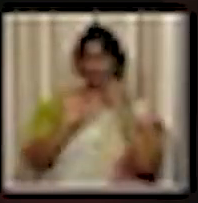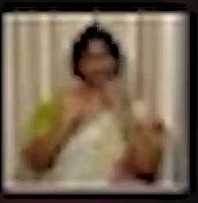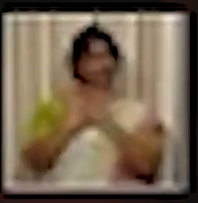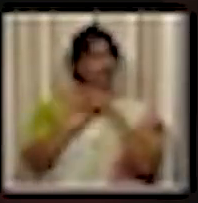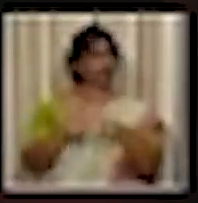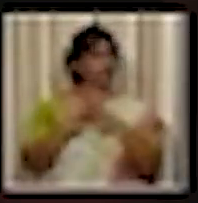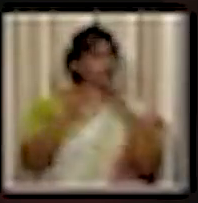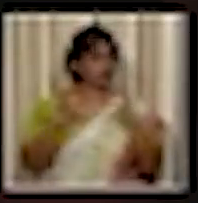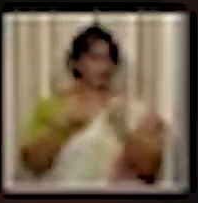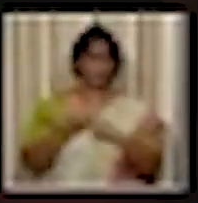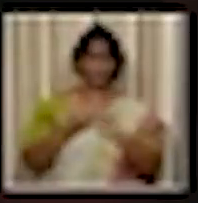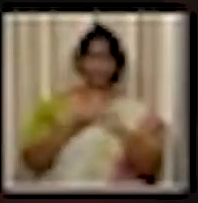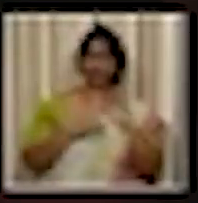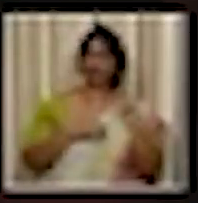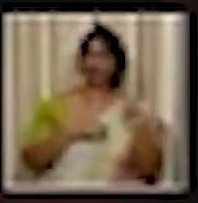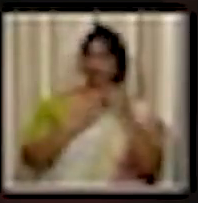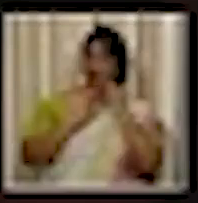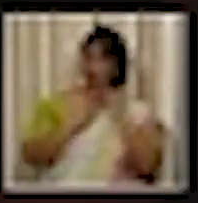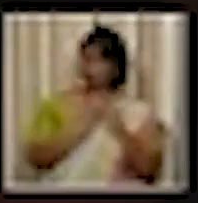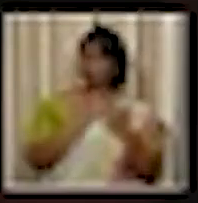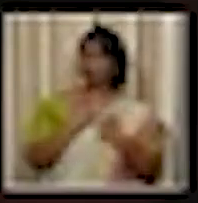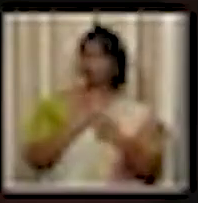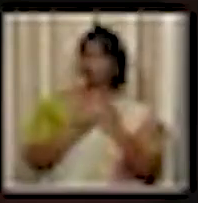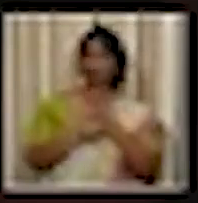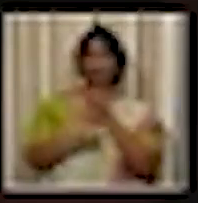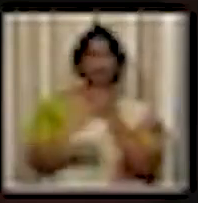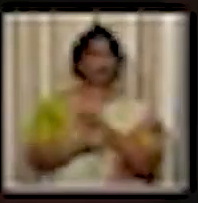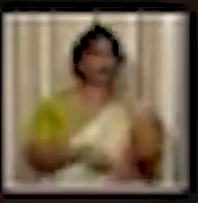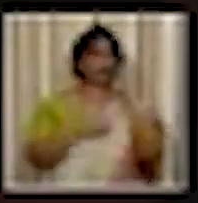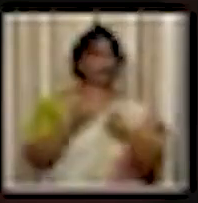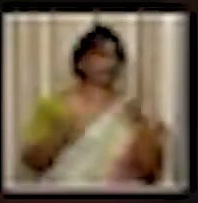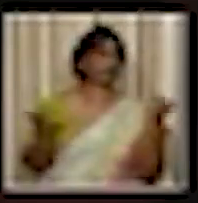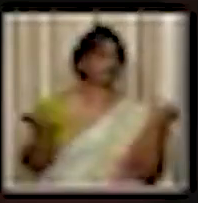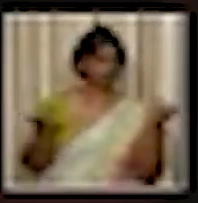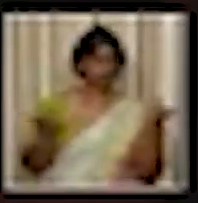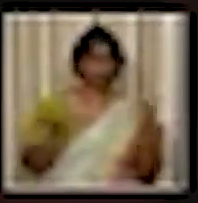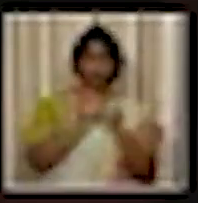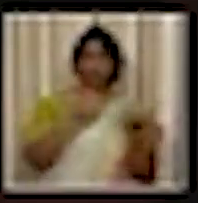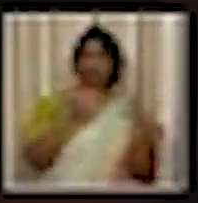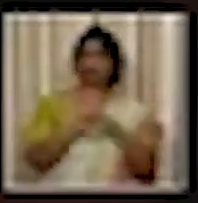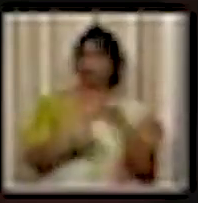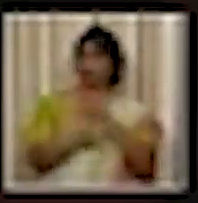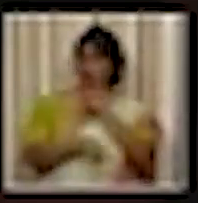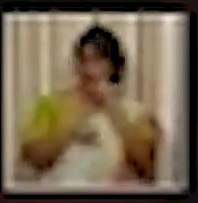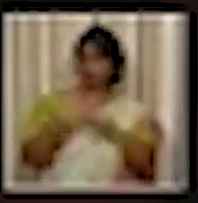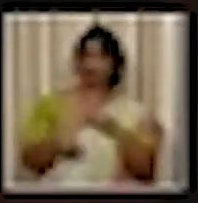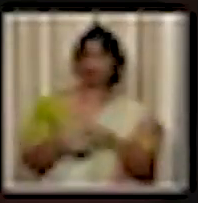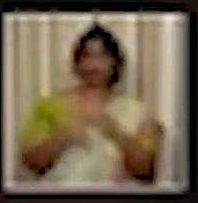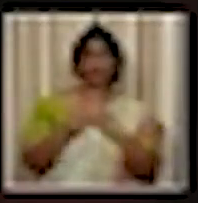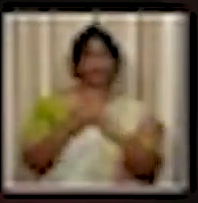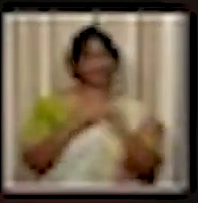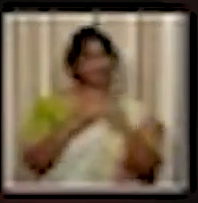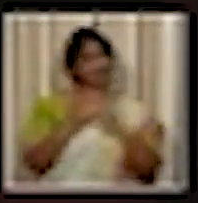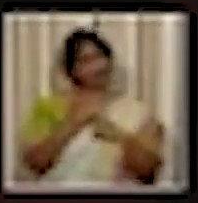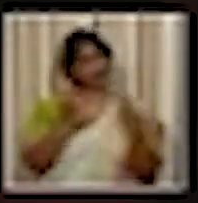දැන් තියෙන බරපතල ගැටලුව තමයි ඒ පාසල්වලට තාක්ෂණවේදී උගන්වන්න ගුරුවරුන් නැහැ. මේ බඳව ගන්නා ගුරුවරු අතරෙත් සංවර්ධන සහකාරවරුන්